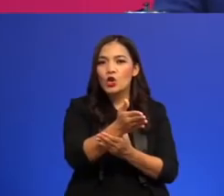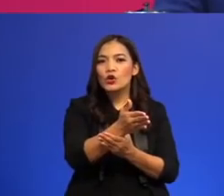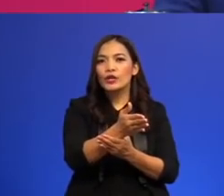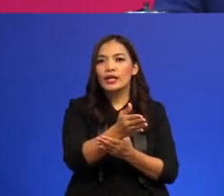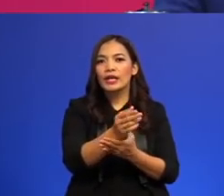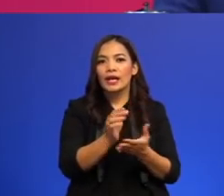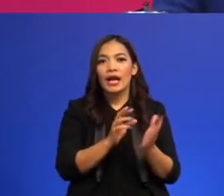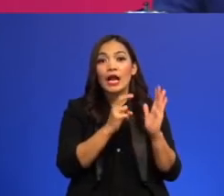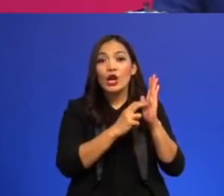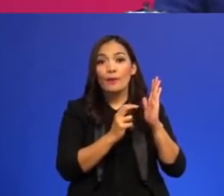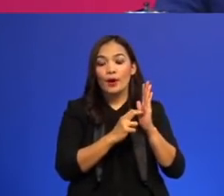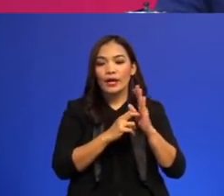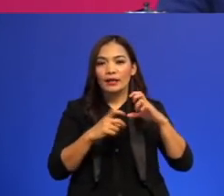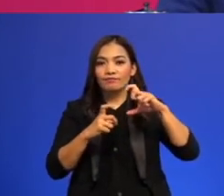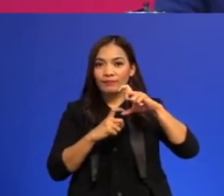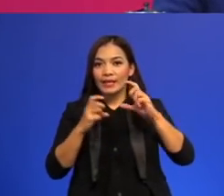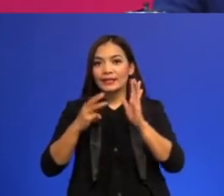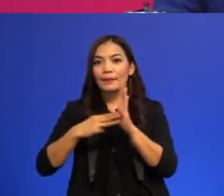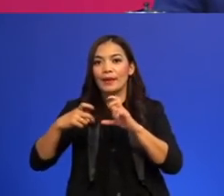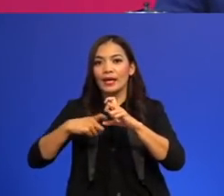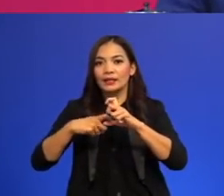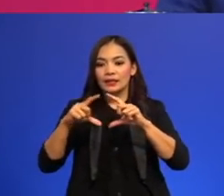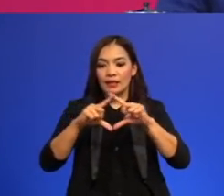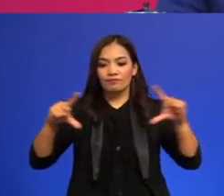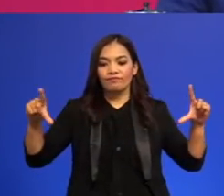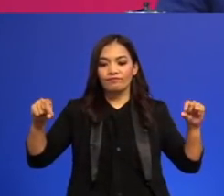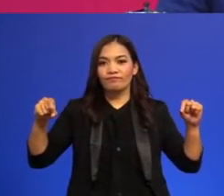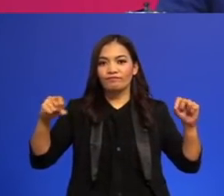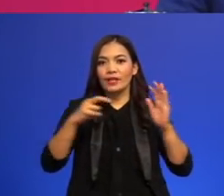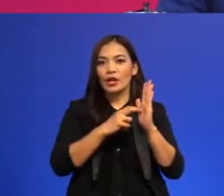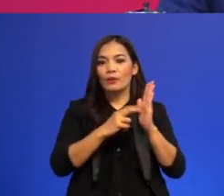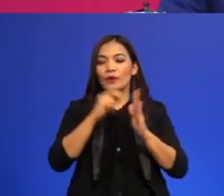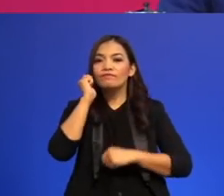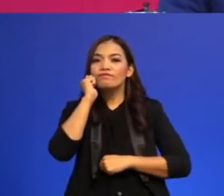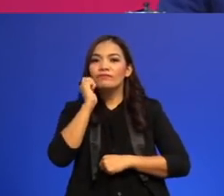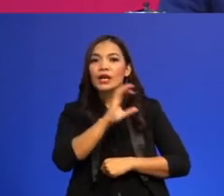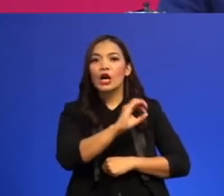nomor SMS yang tertera di layar. Ya, ke nomor